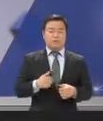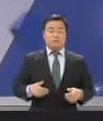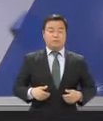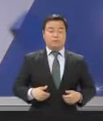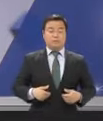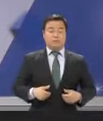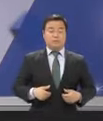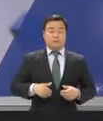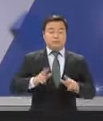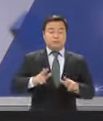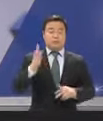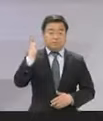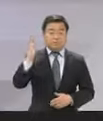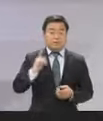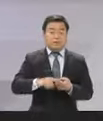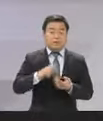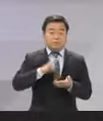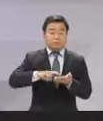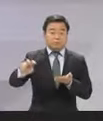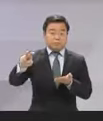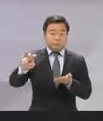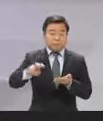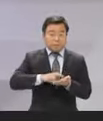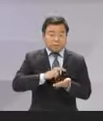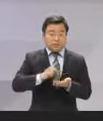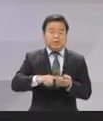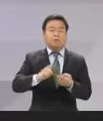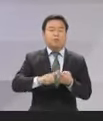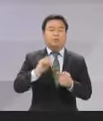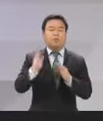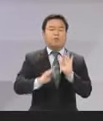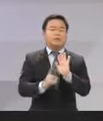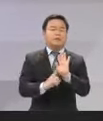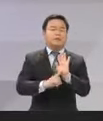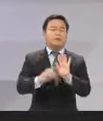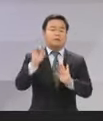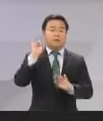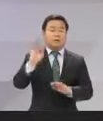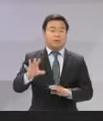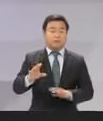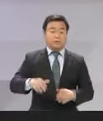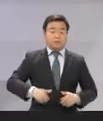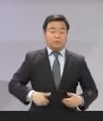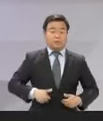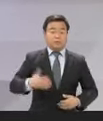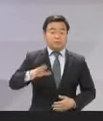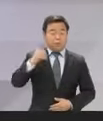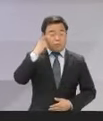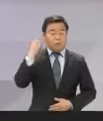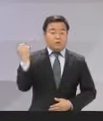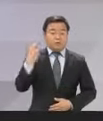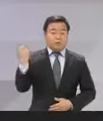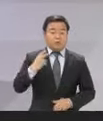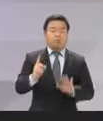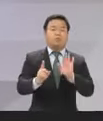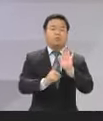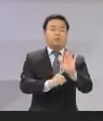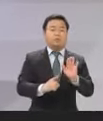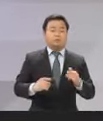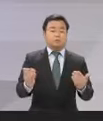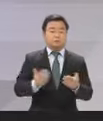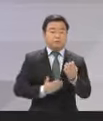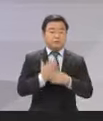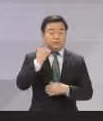지금 말씀하신 대로 이런 문자 메시지들이 공개가 되면 안 되는 건데 왜 이렇게 자꾸 공개가 되고 이런 문제들이 자꾸 빈번하게 일어나는 거죠?